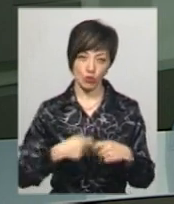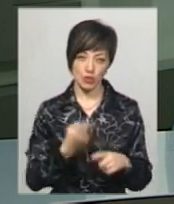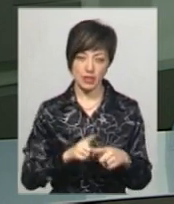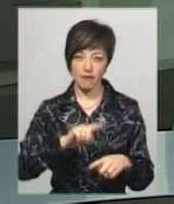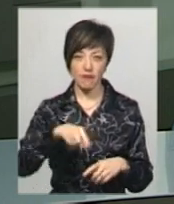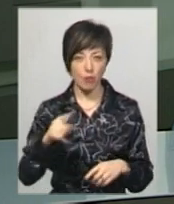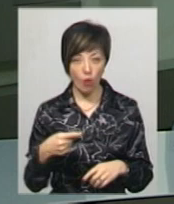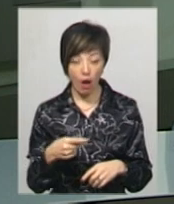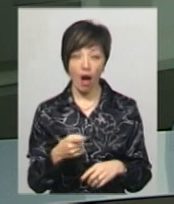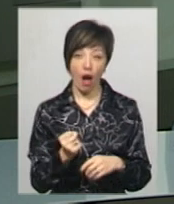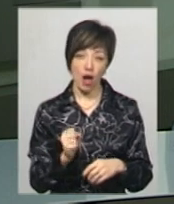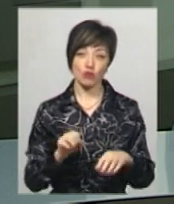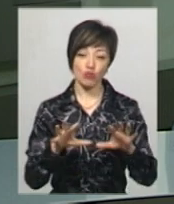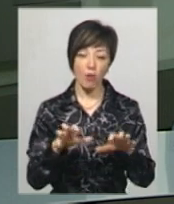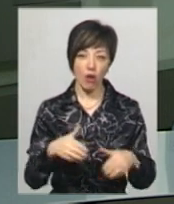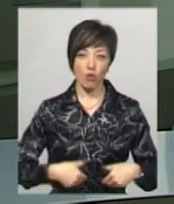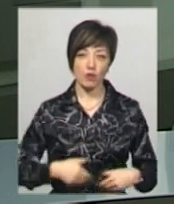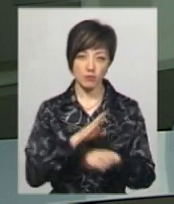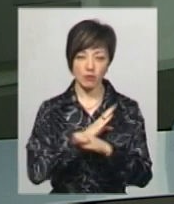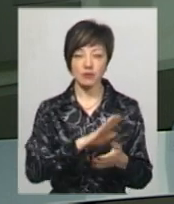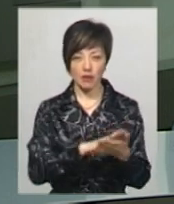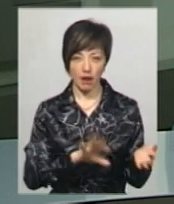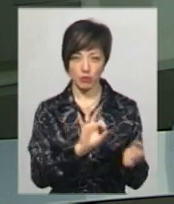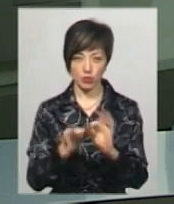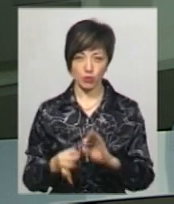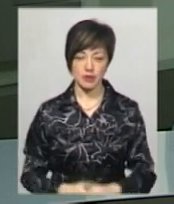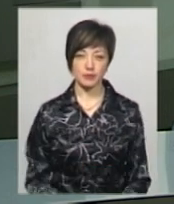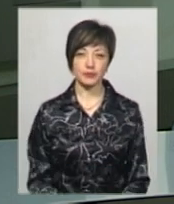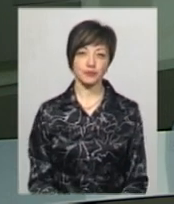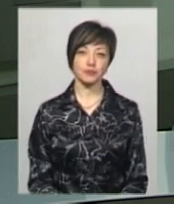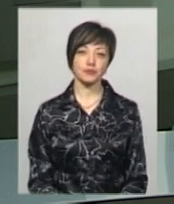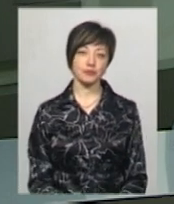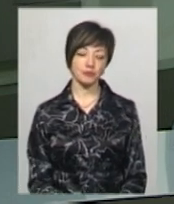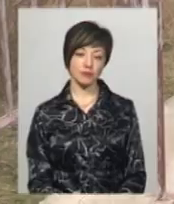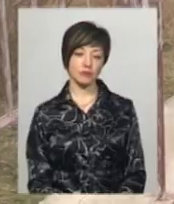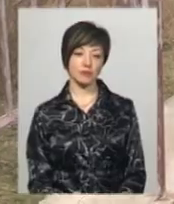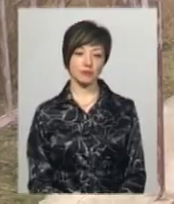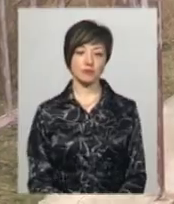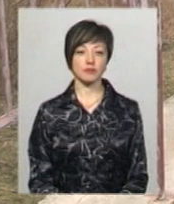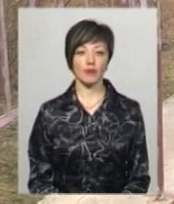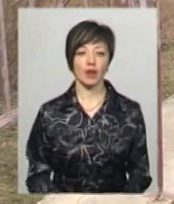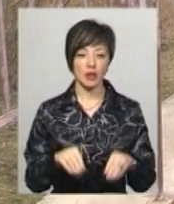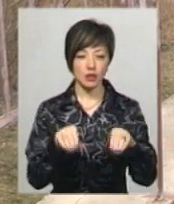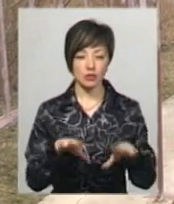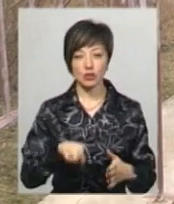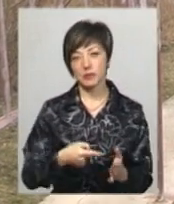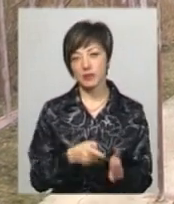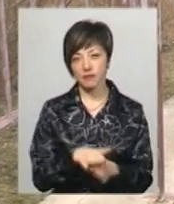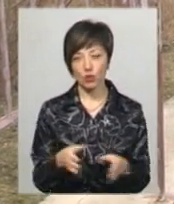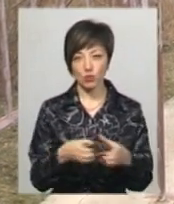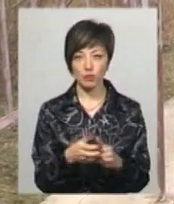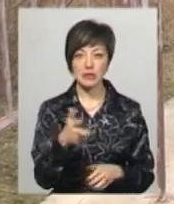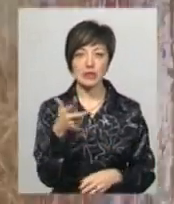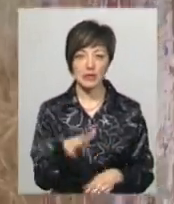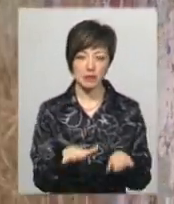цих вимог, а чотирилапим – голодна смерть. Подробиці розповість Леся Боровець. Рішенням міськвиконкому визначили три